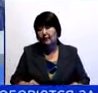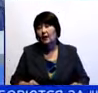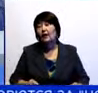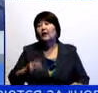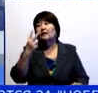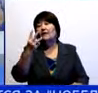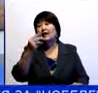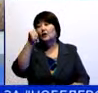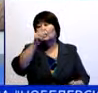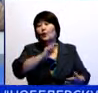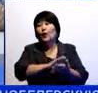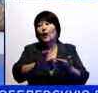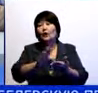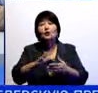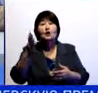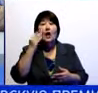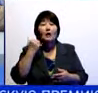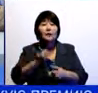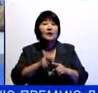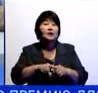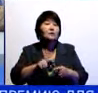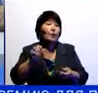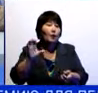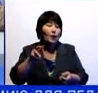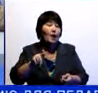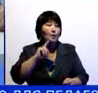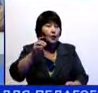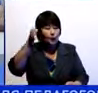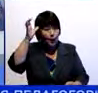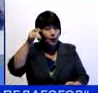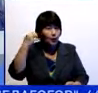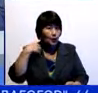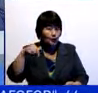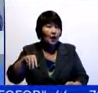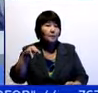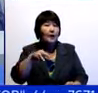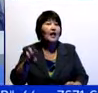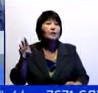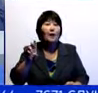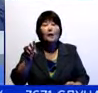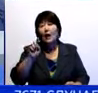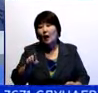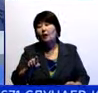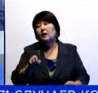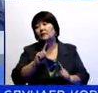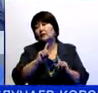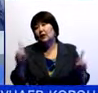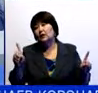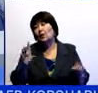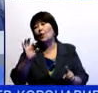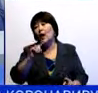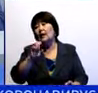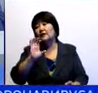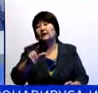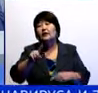За 2-3 года очищу Алматы от смога, заявляет молодой ученый из Кызылорды Марат Палмахов. А ноу-хау под названием «Оазис»